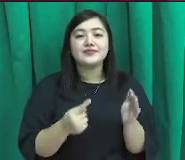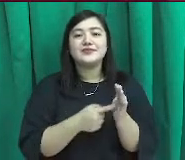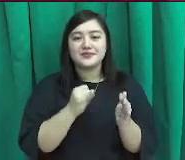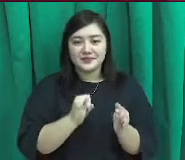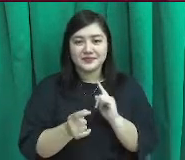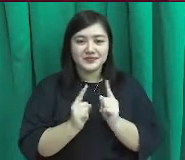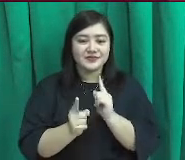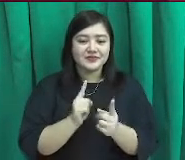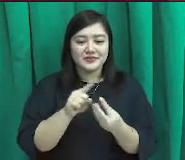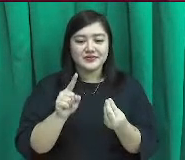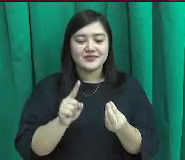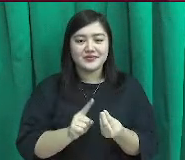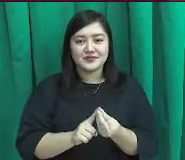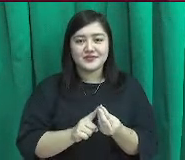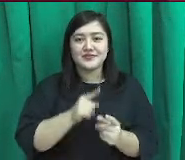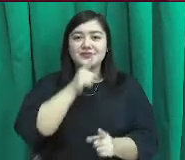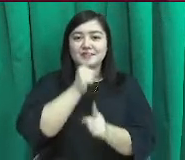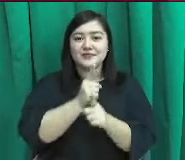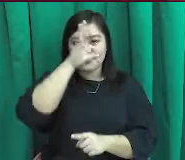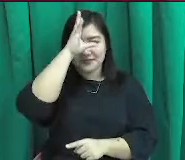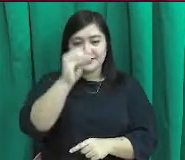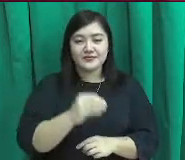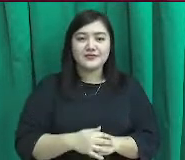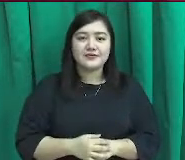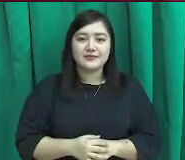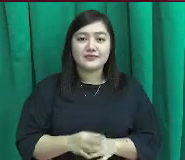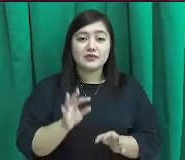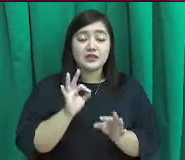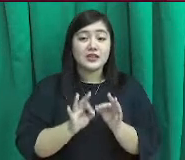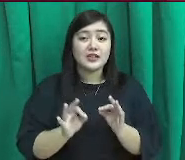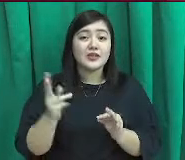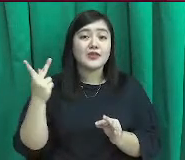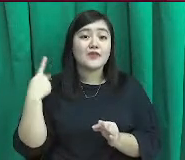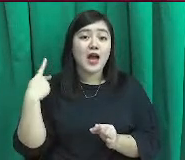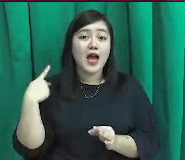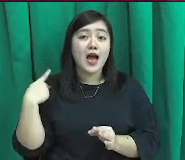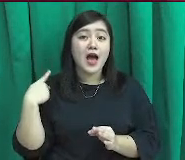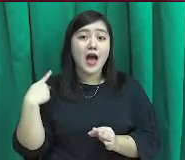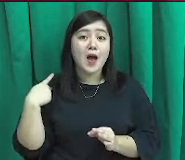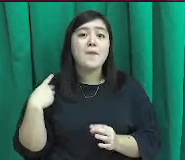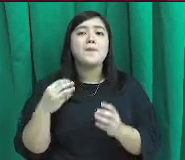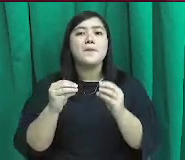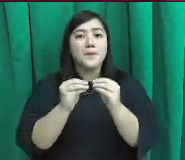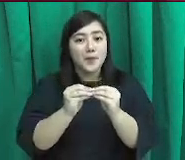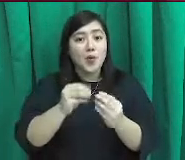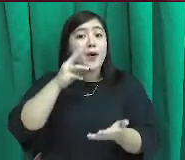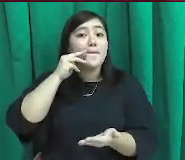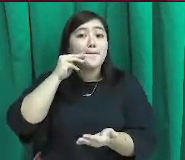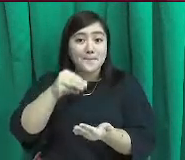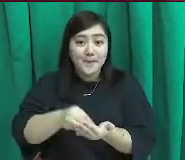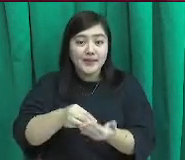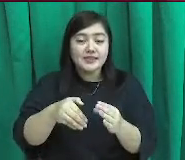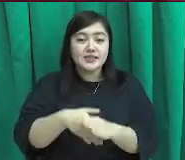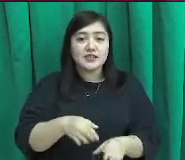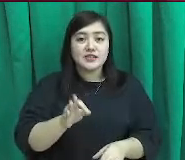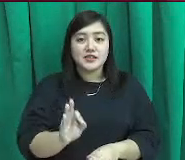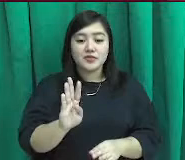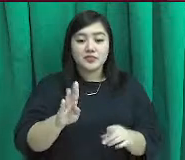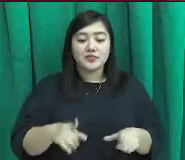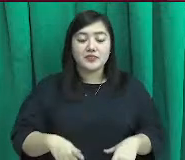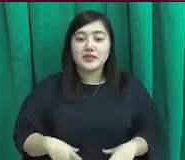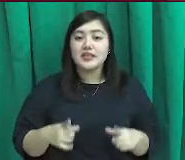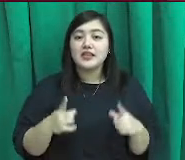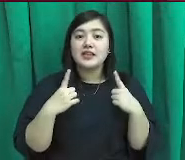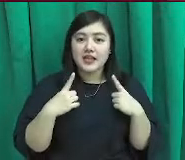lalaki. Yeah. All right. Kung meron mang dapat mag-ingay sa comment section, tayo 'yon. Yan. Oy, may binati si Sir